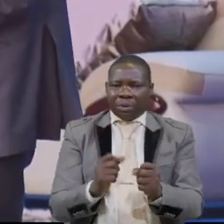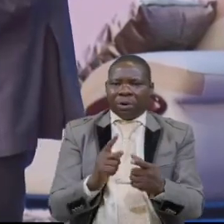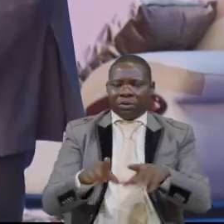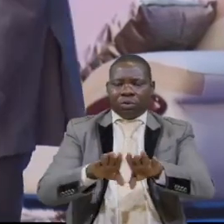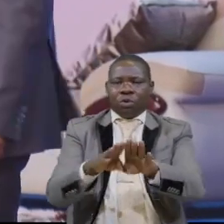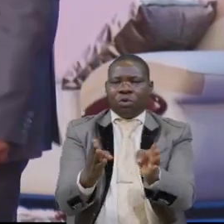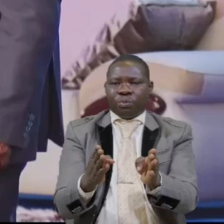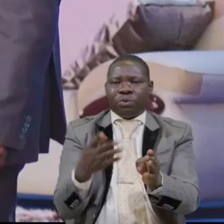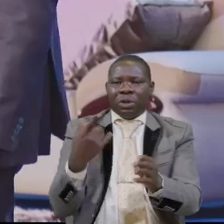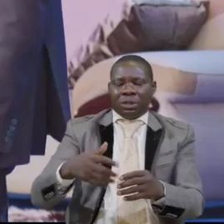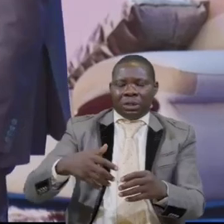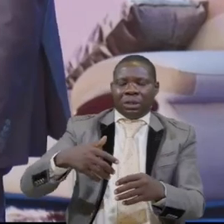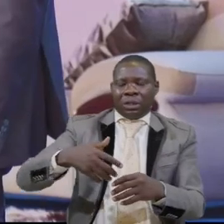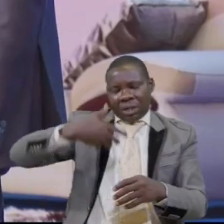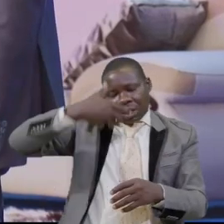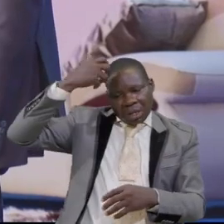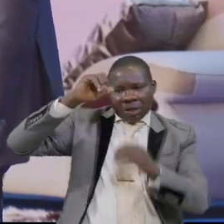la fausse